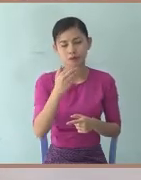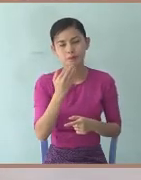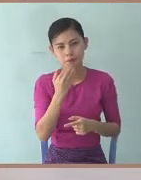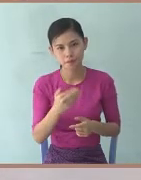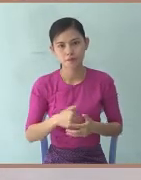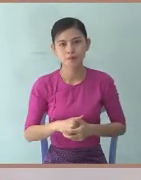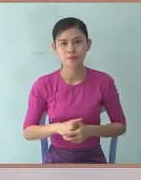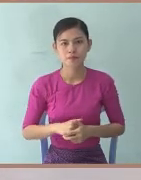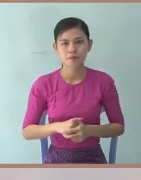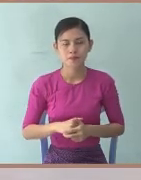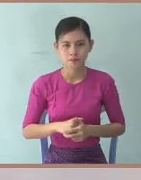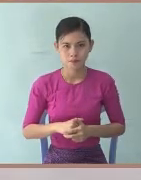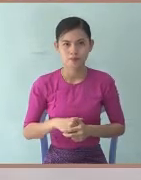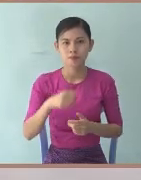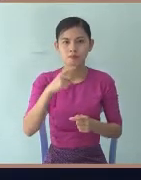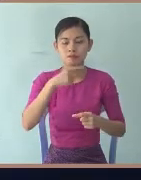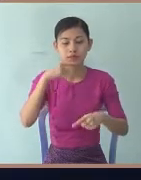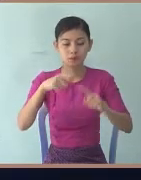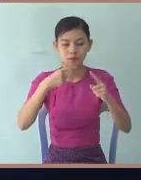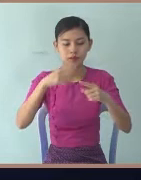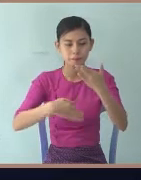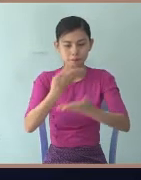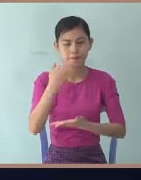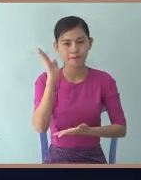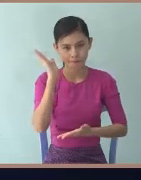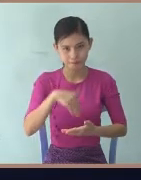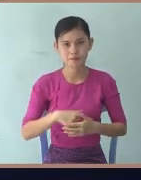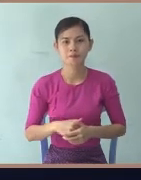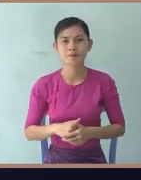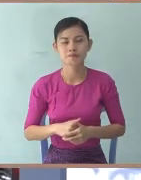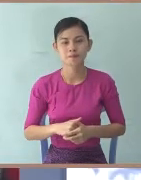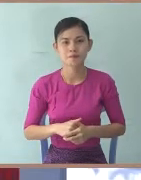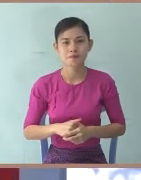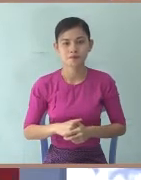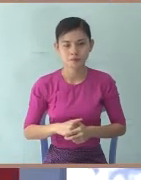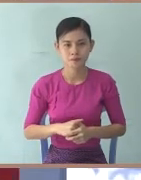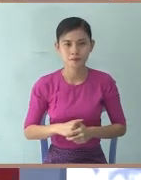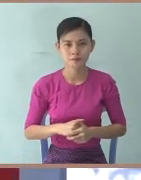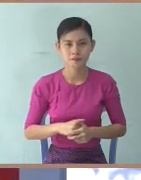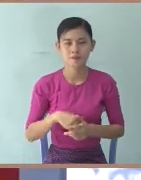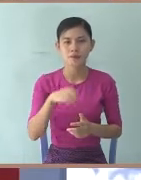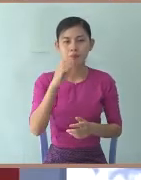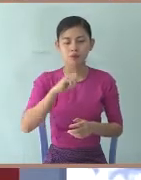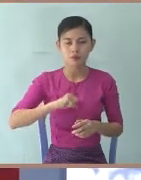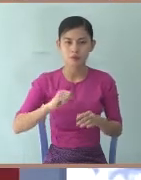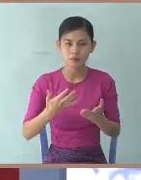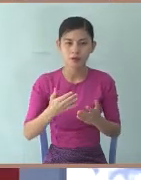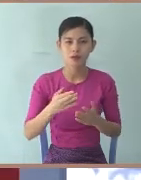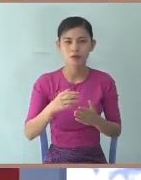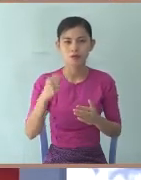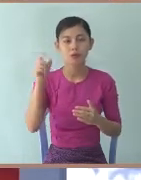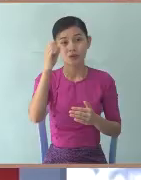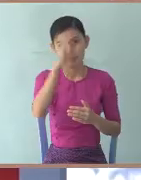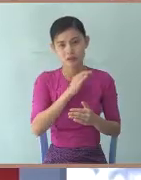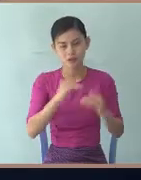င်းစေချင်တဲ့အချက်တွေဖြစ်ပါတယ်ကျေးဇူးတင်ပါတယ ်ဟုတ်ကဲ့ပါအန်နဒီယာတာဝန်ရှိရဆရာပြန်လည်ဖြေချပေးပါအောင်ရှင ့်ဟုတ်ကဲ့ပထမ